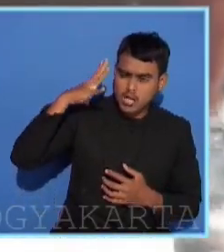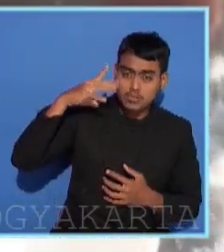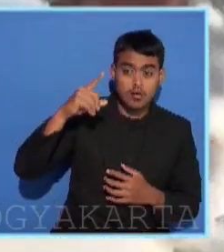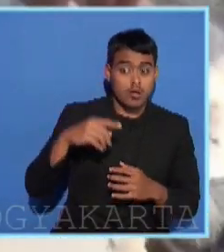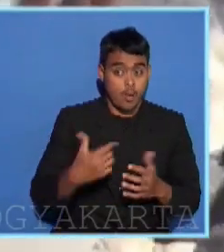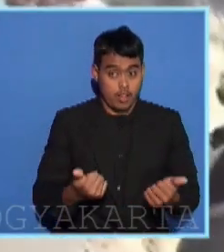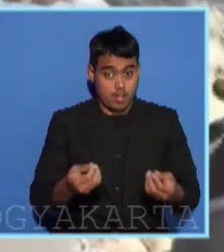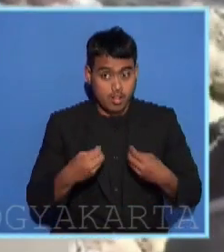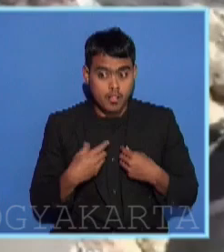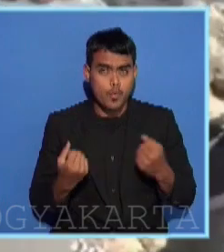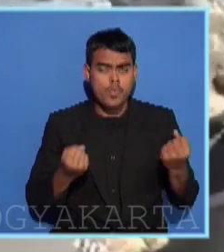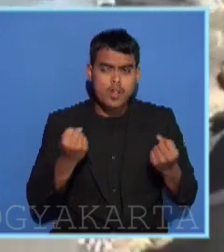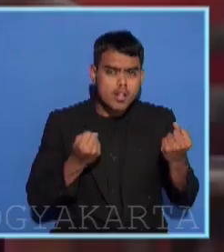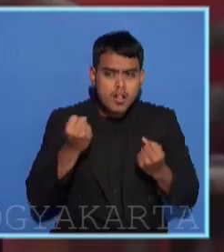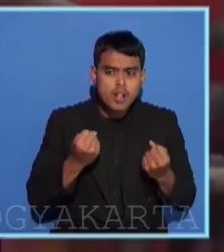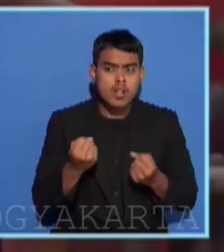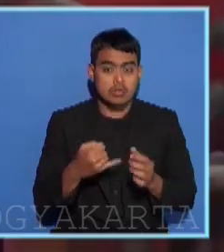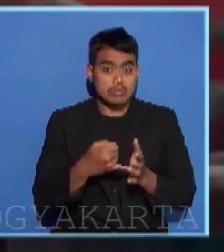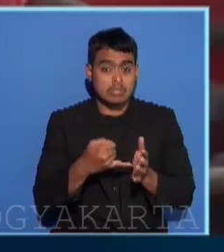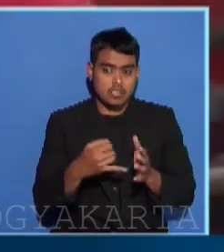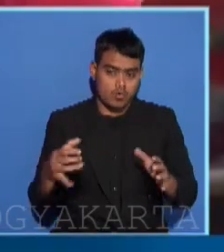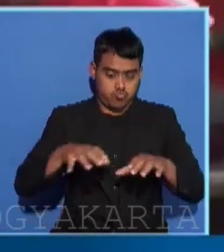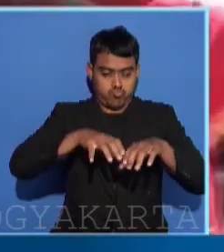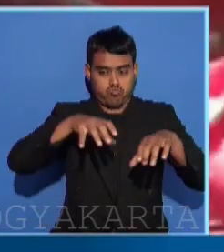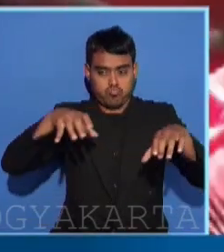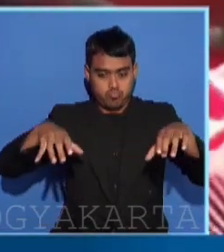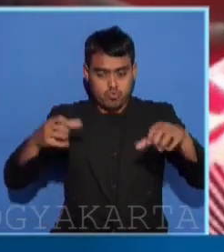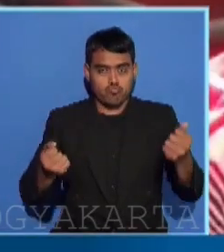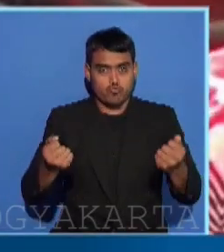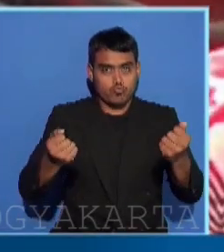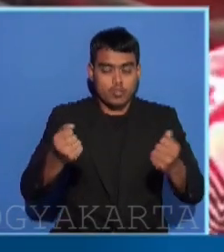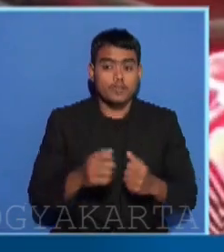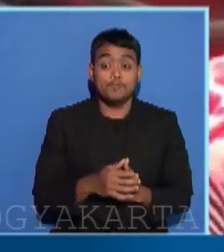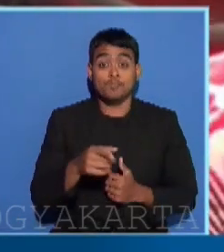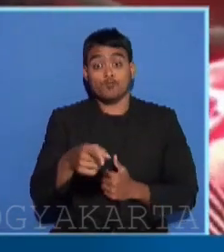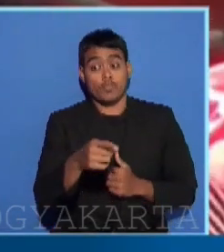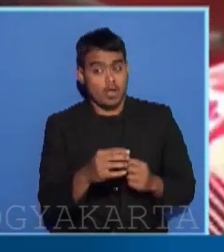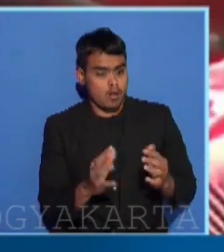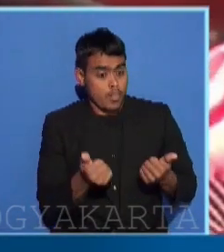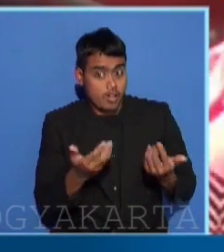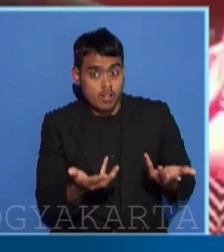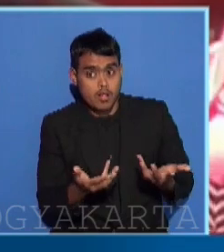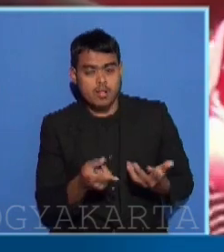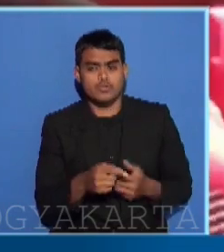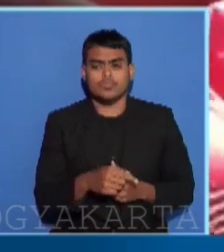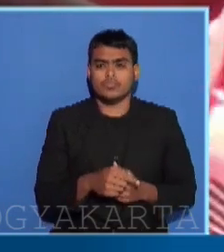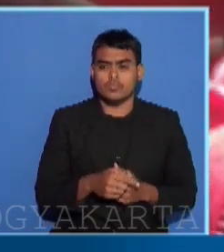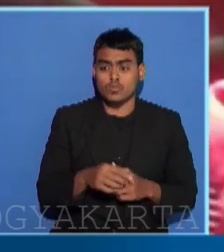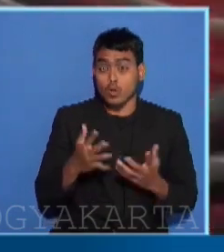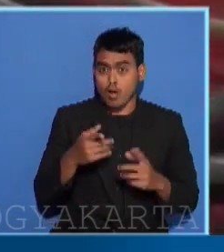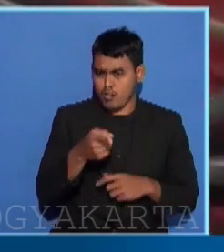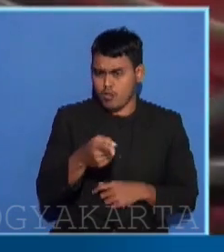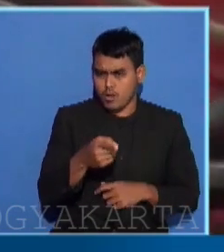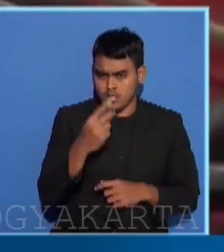bantuan dropping air bersih dari berbagai pihak kalau yang saya terima itu sudah ada